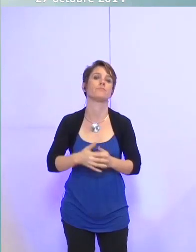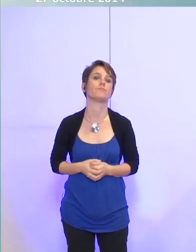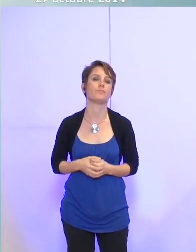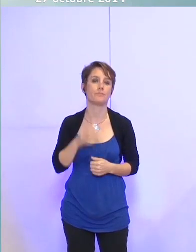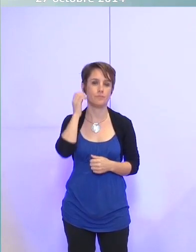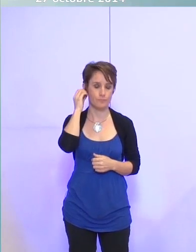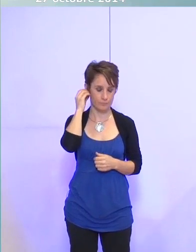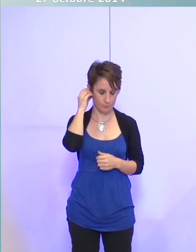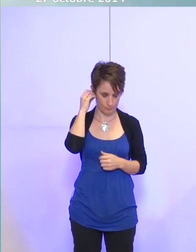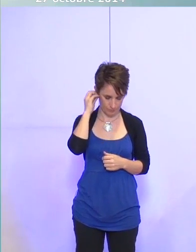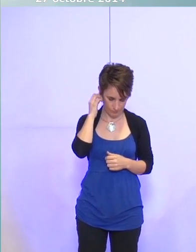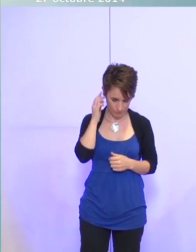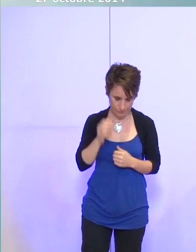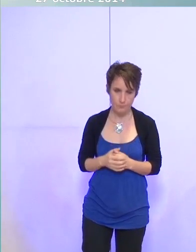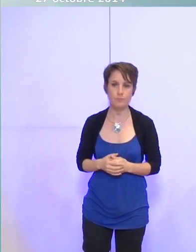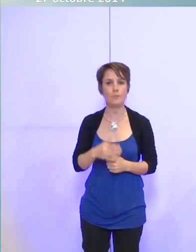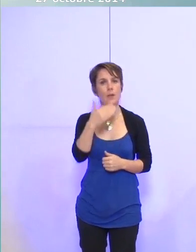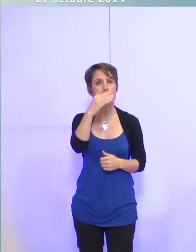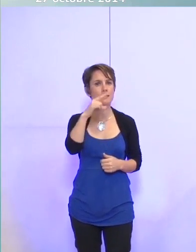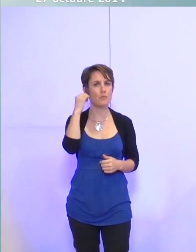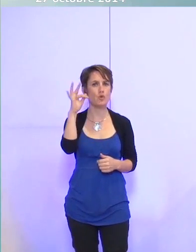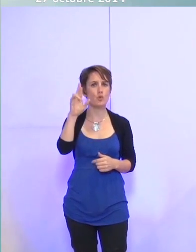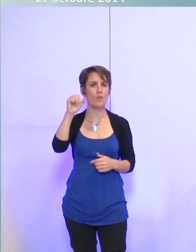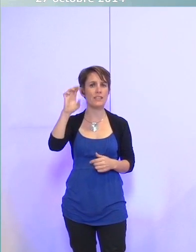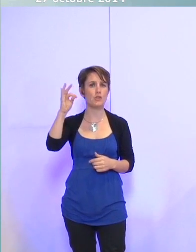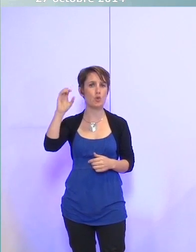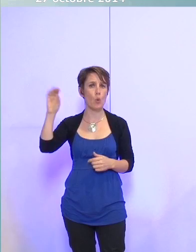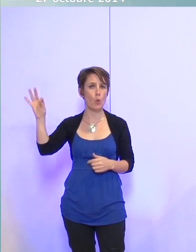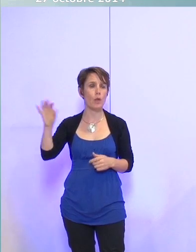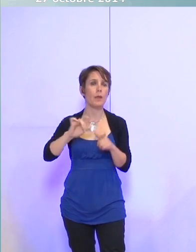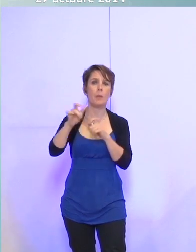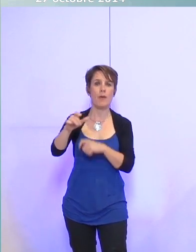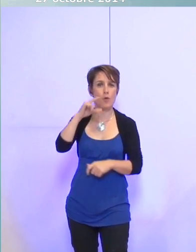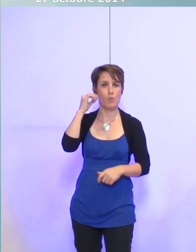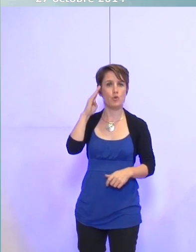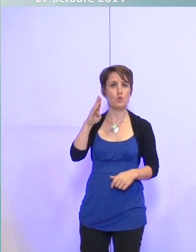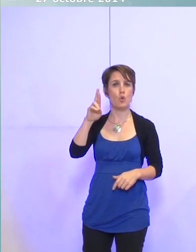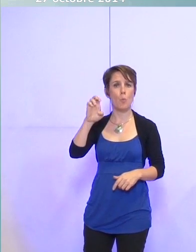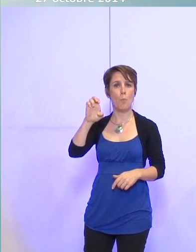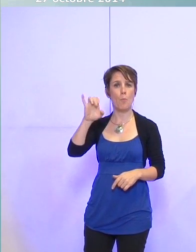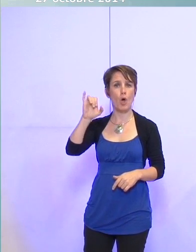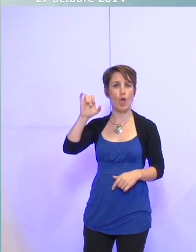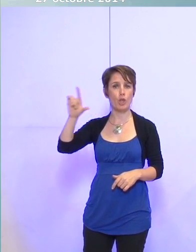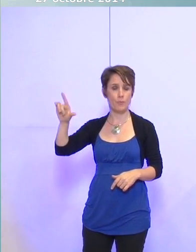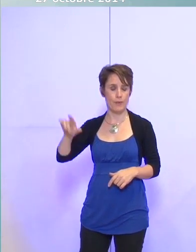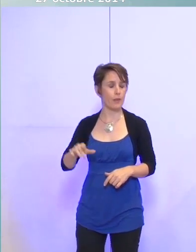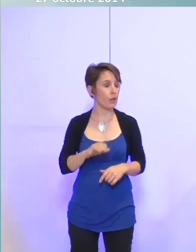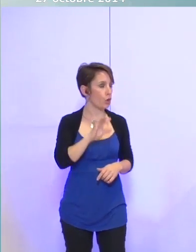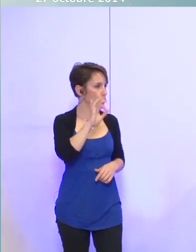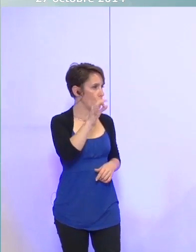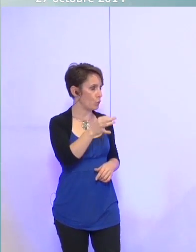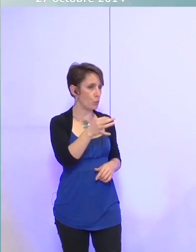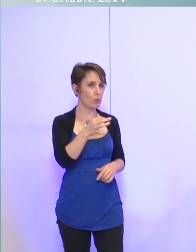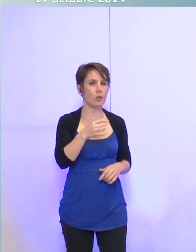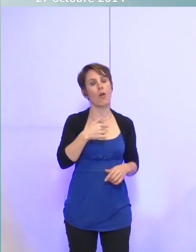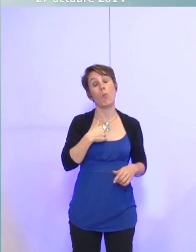Je vous remercie, Monsieur Fristeau. Monsieur Breuil. Oui, Monsieur le maire, je ne vais pas être aussi alarmiste que